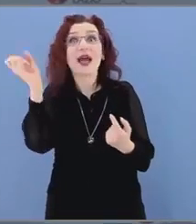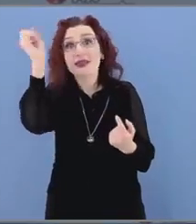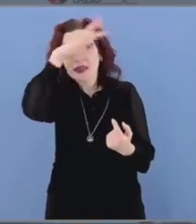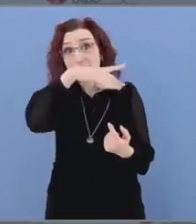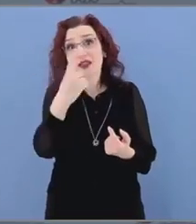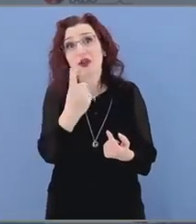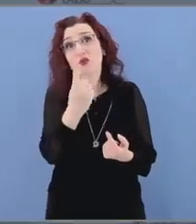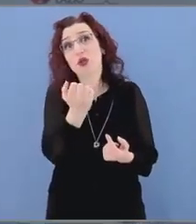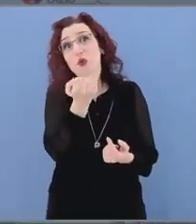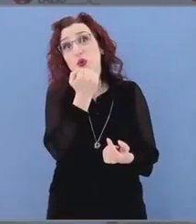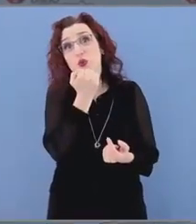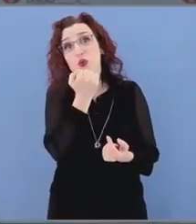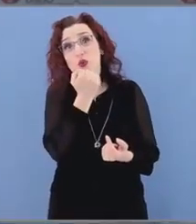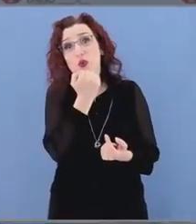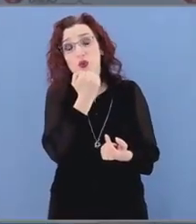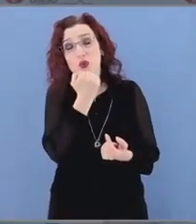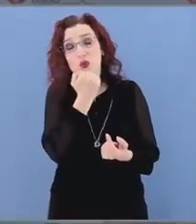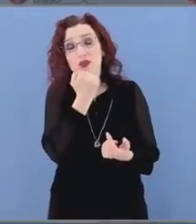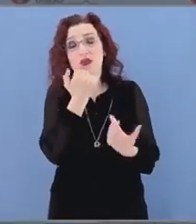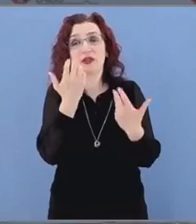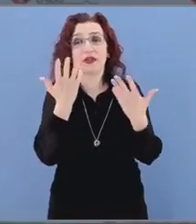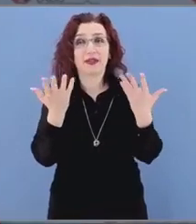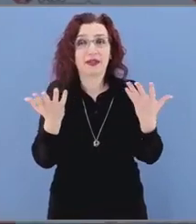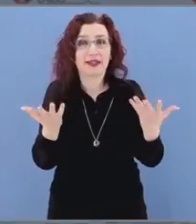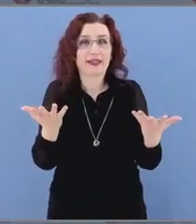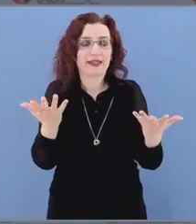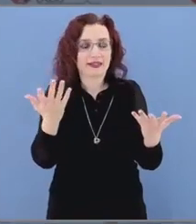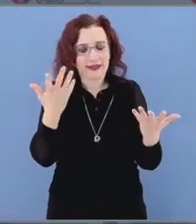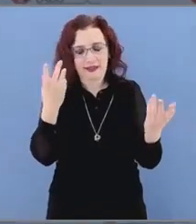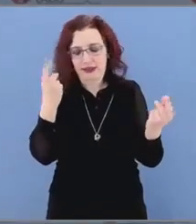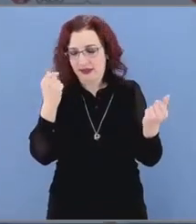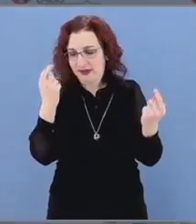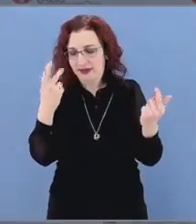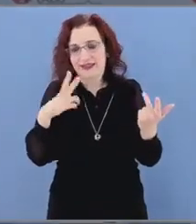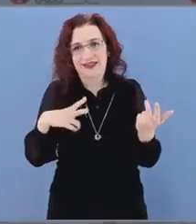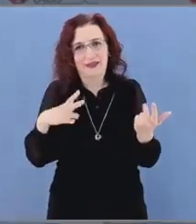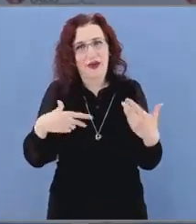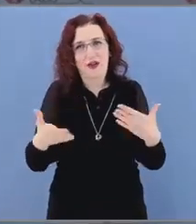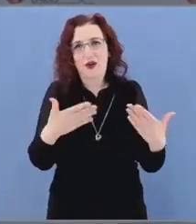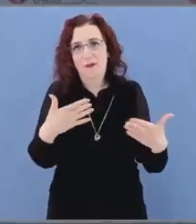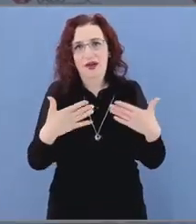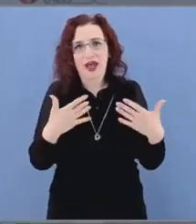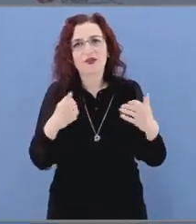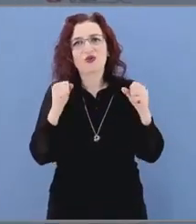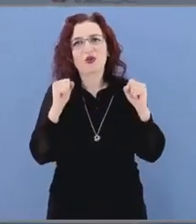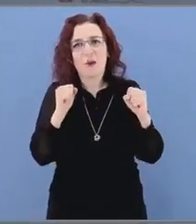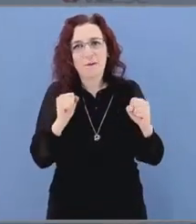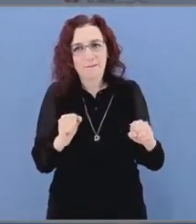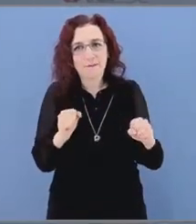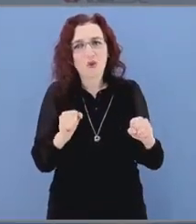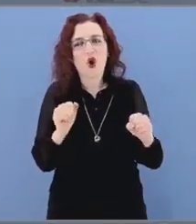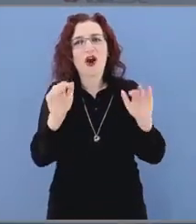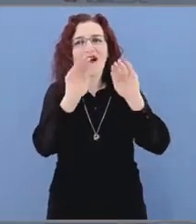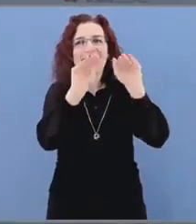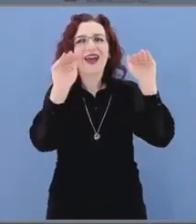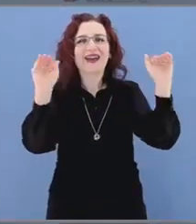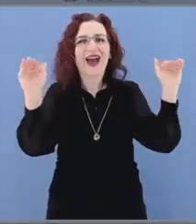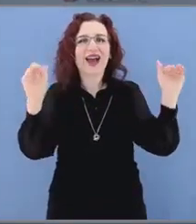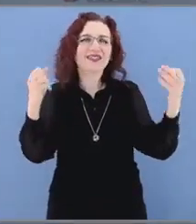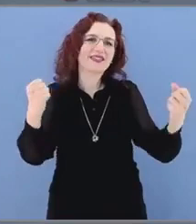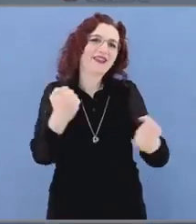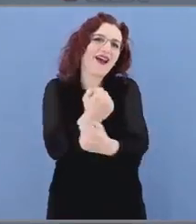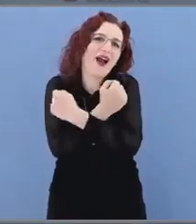e peccato, spero veramente presto che potremo riabbracciare tutti quanti i nostri ragazzi e tutte le nostre famiglie.